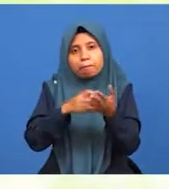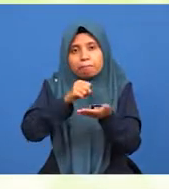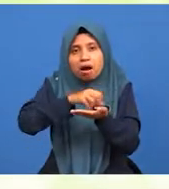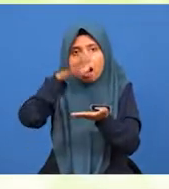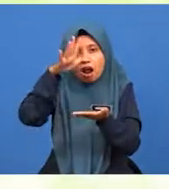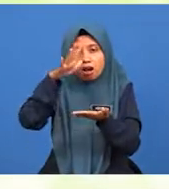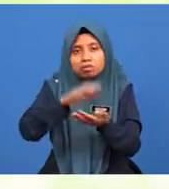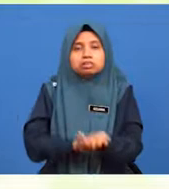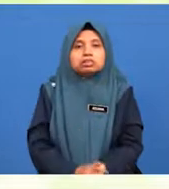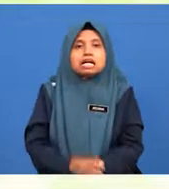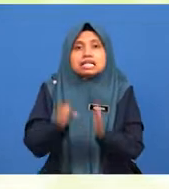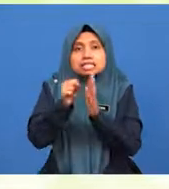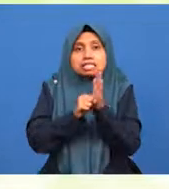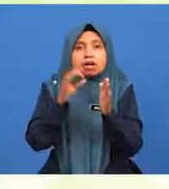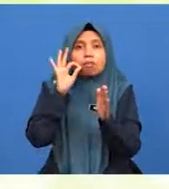Sebuah kereta.